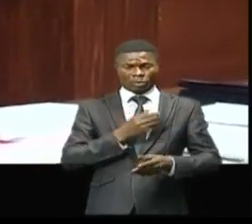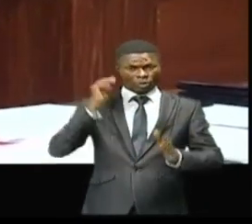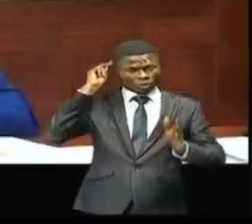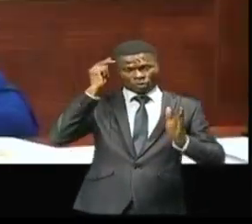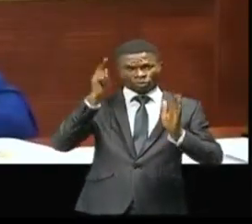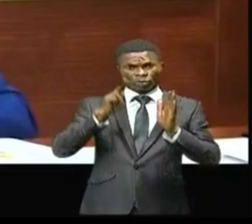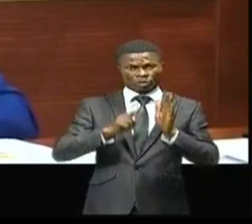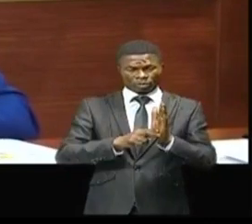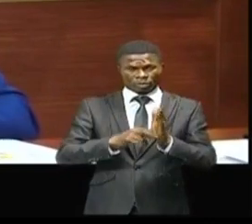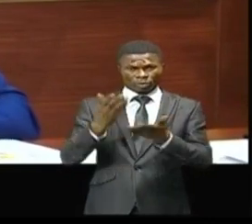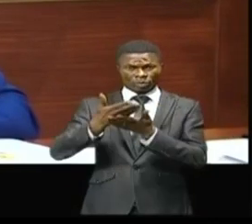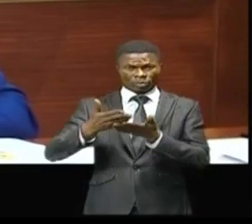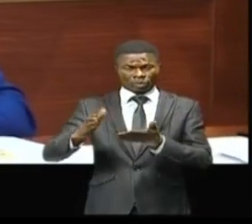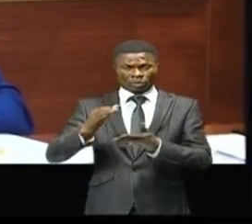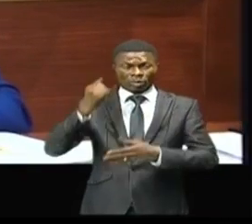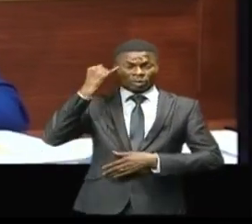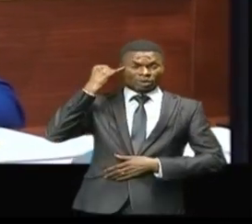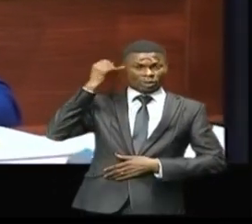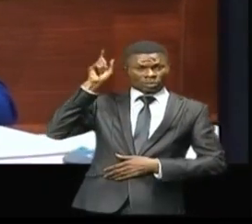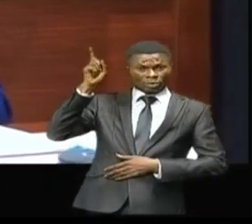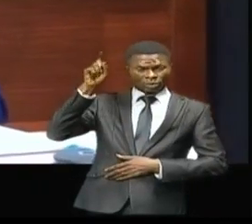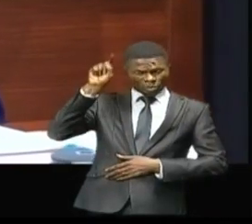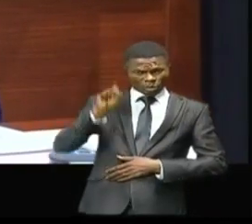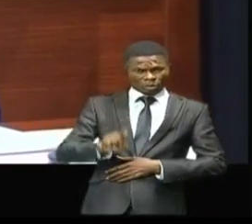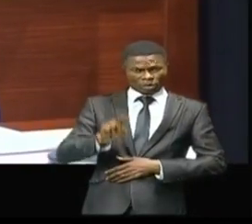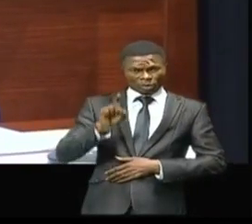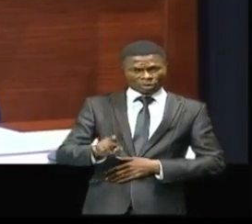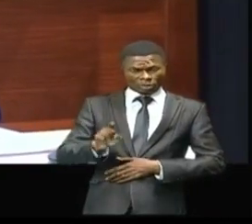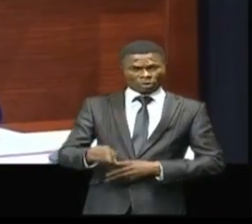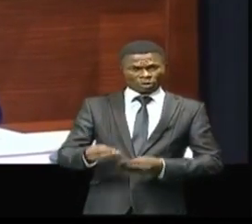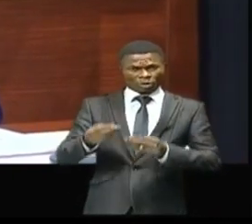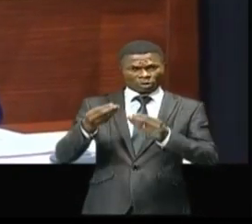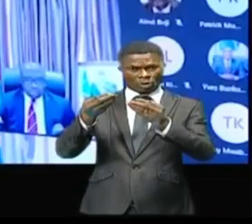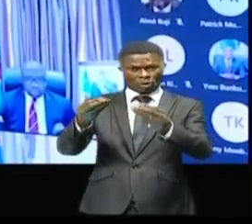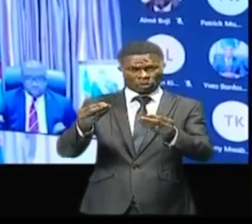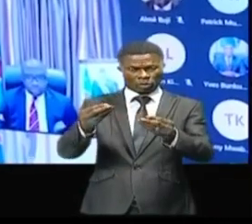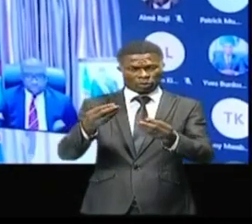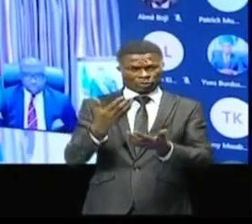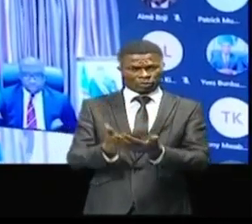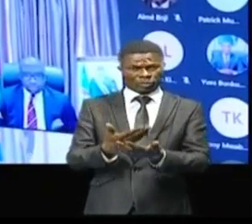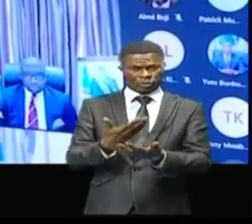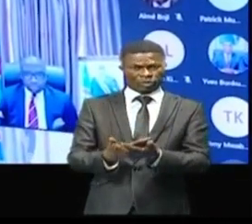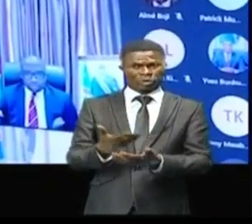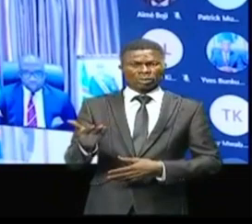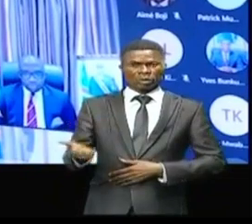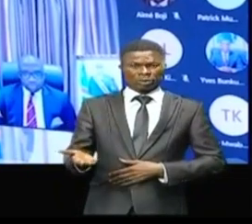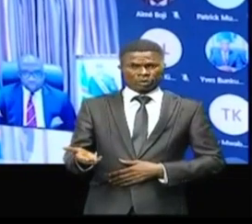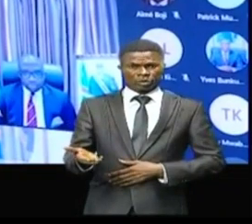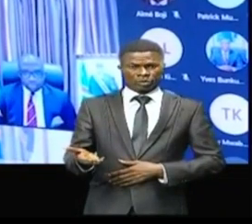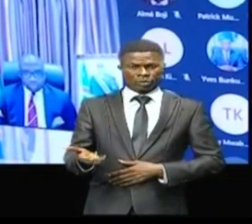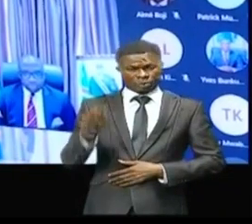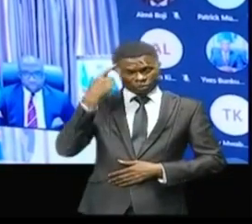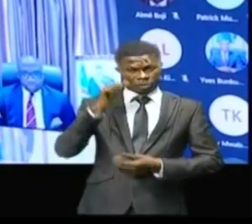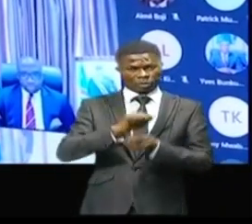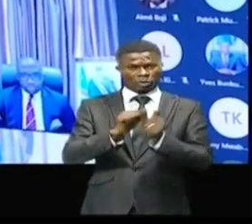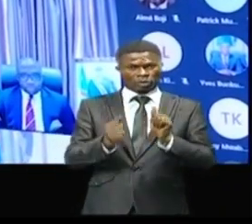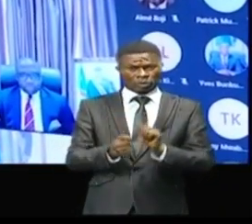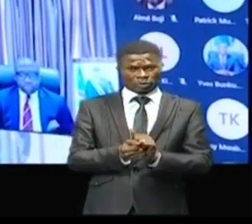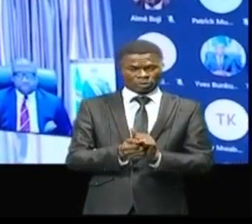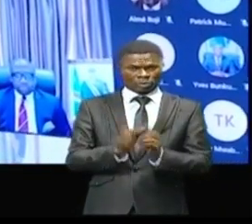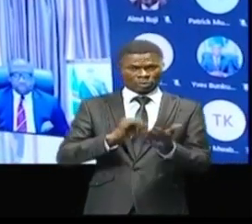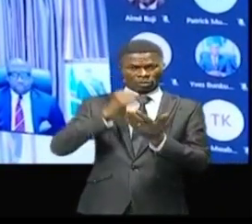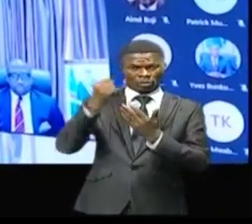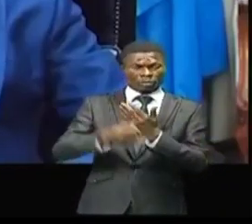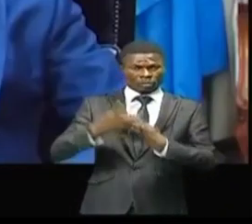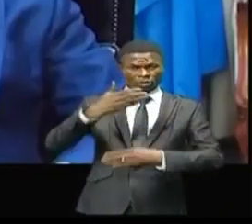à la partie indienne devrait être donné en toute urgence en ce qui concerne le projet